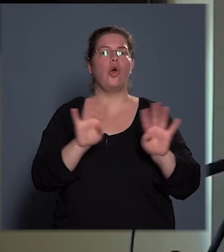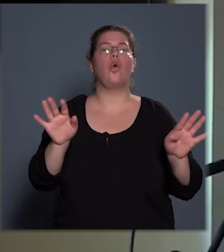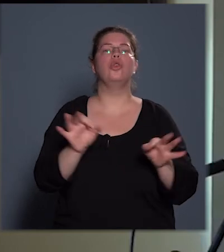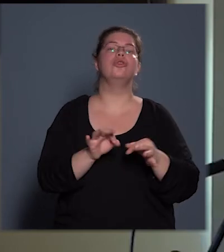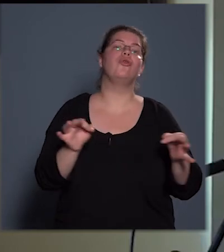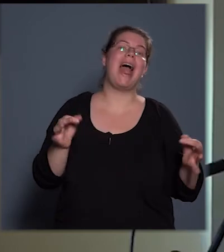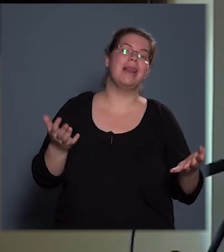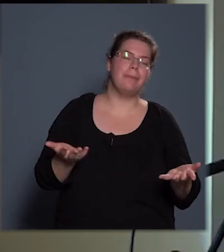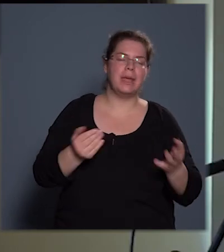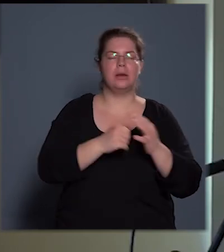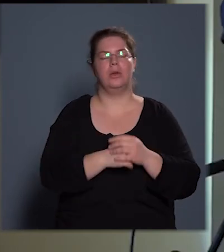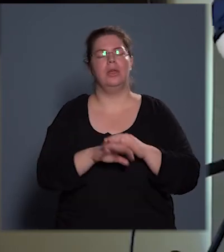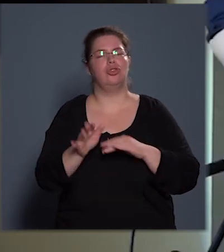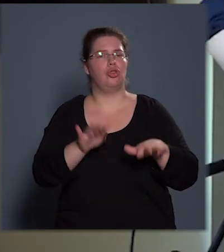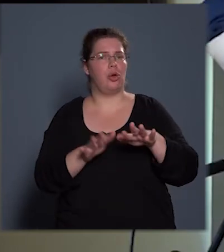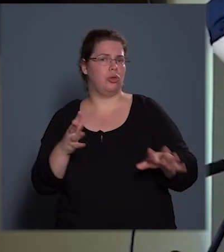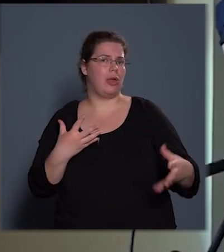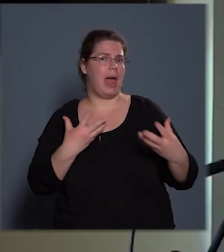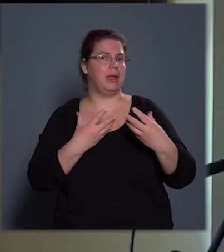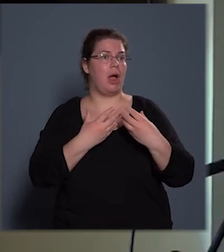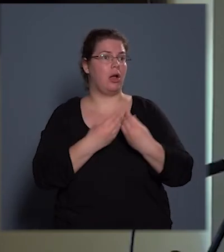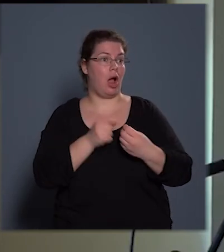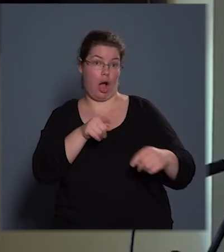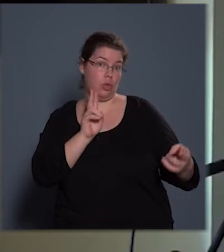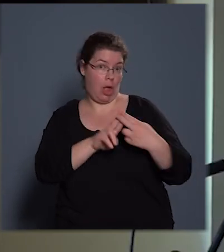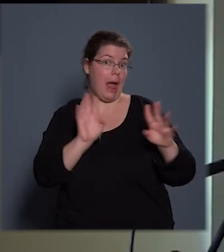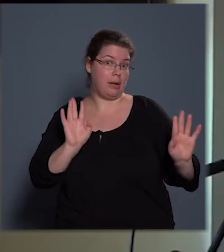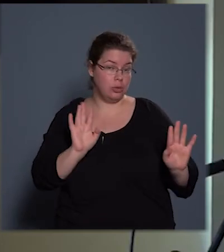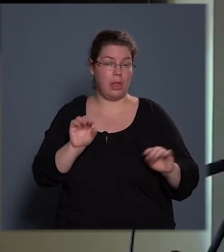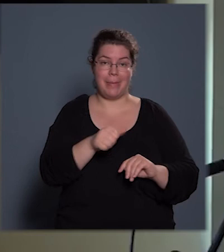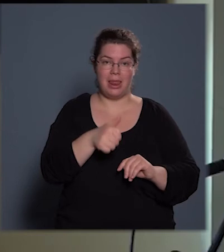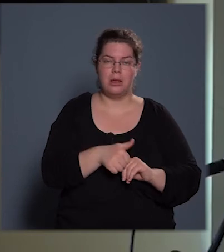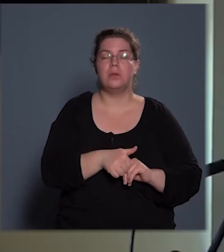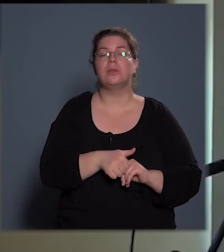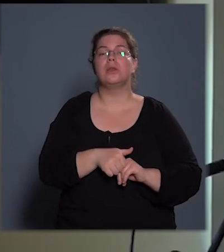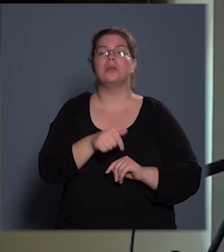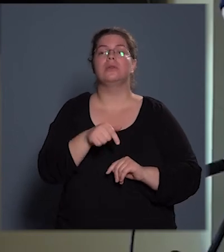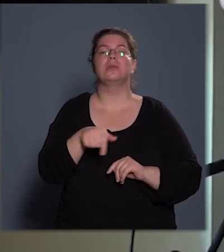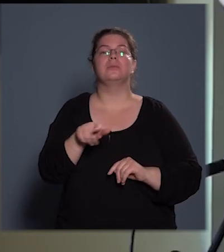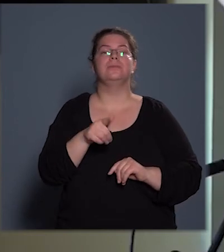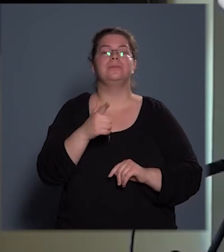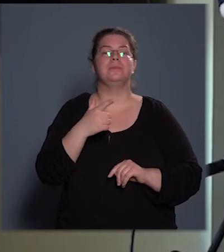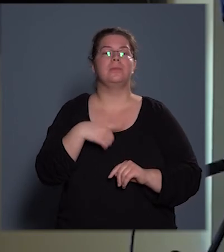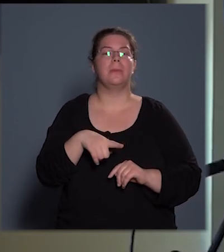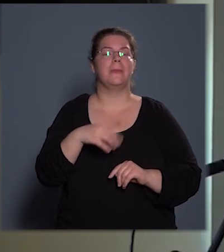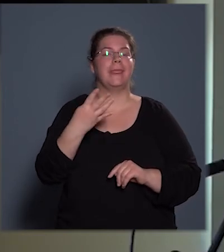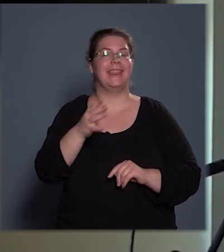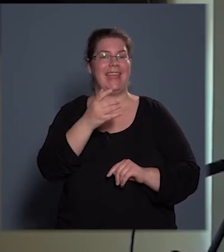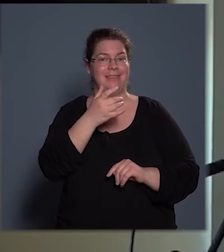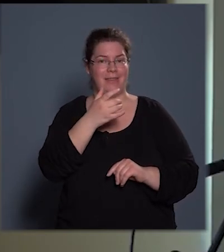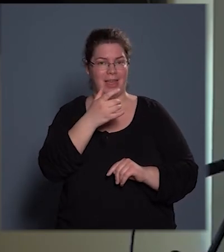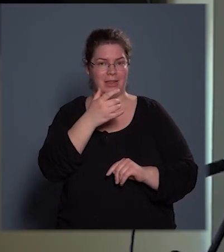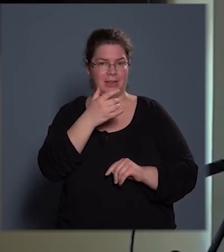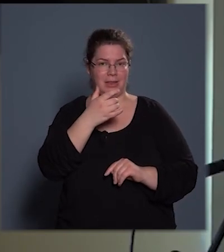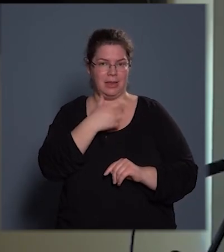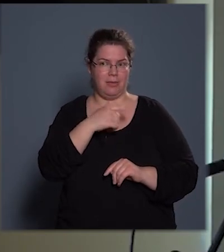és a soroksáriakkal én személy szerint akkor találkoztam először, közte volt a 40 éves kórusnak